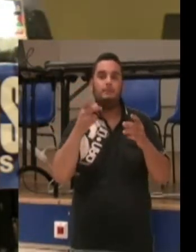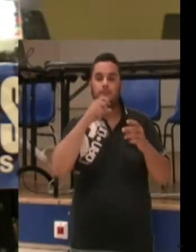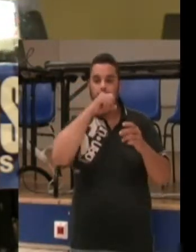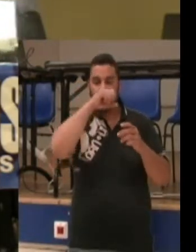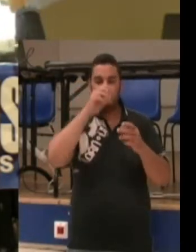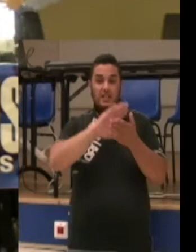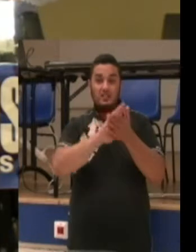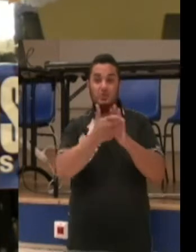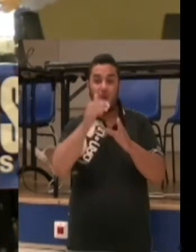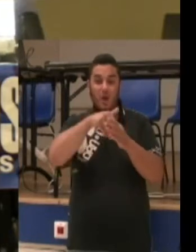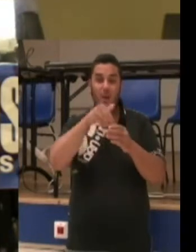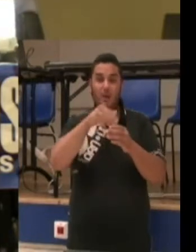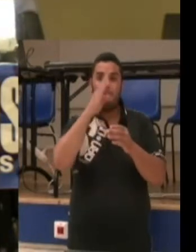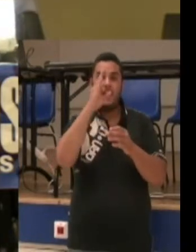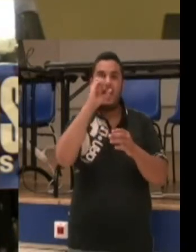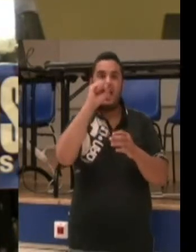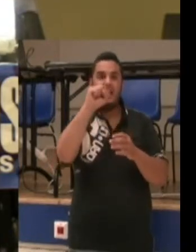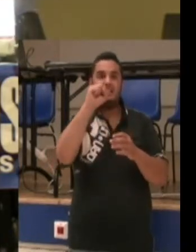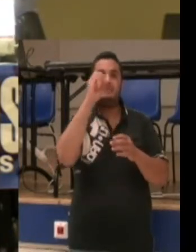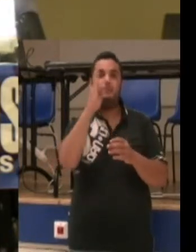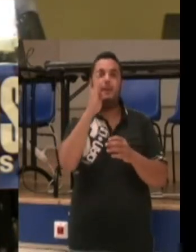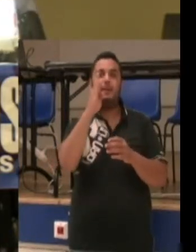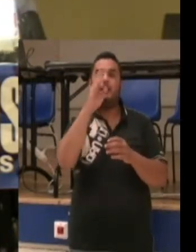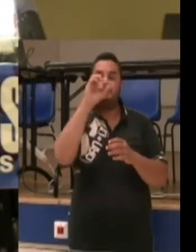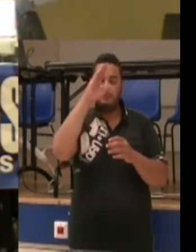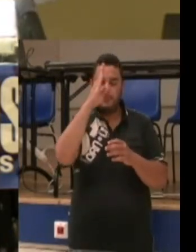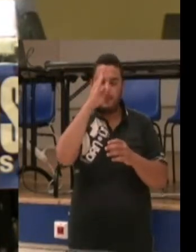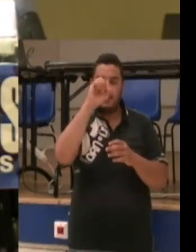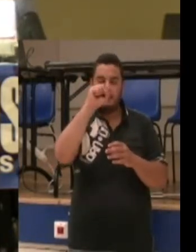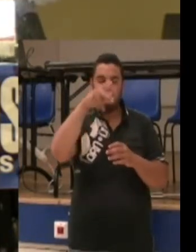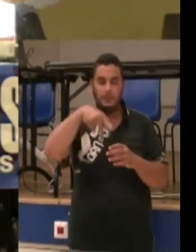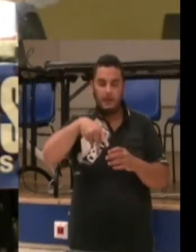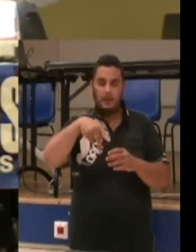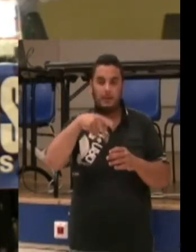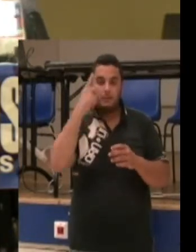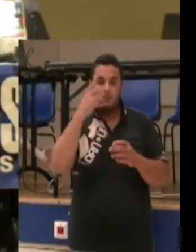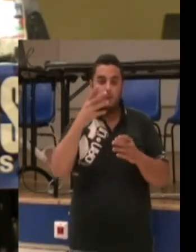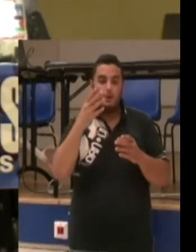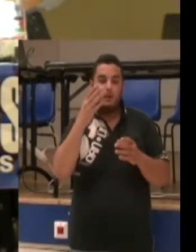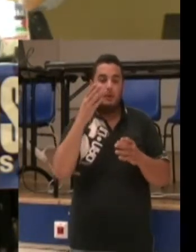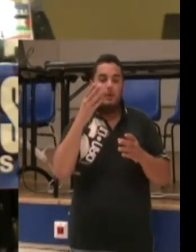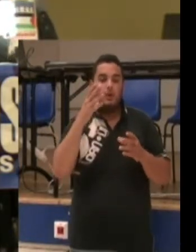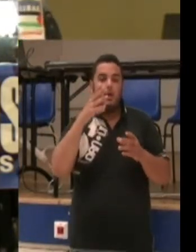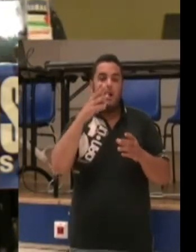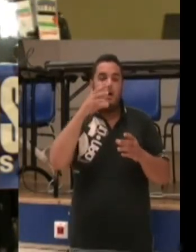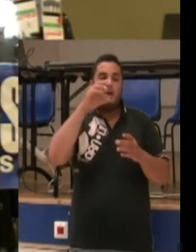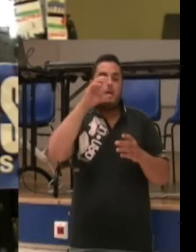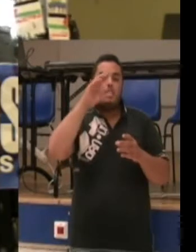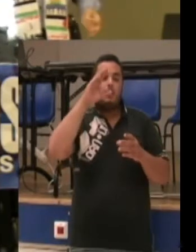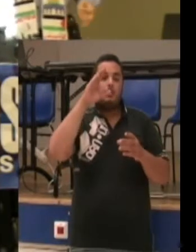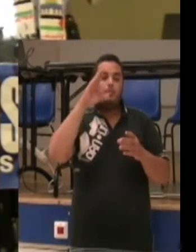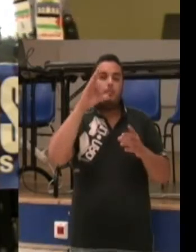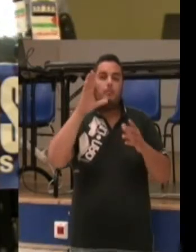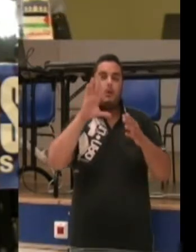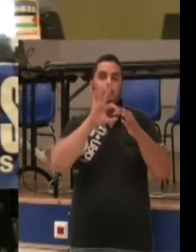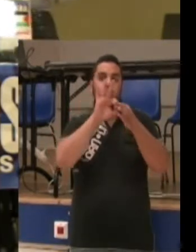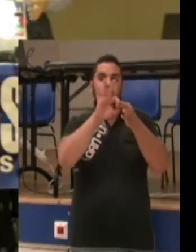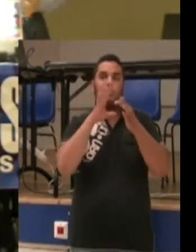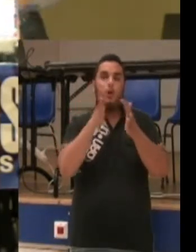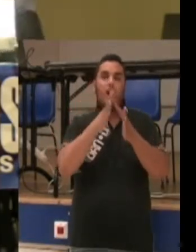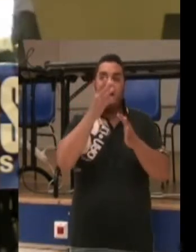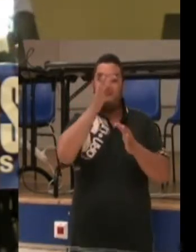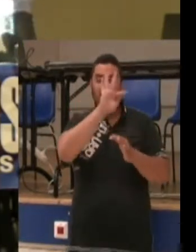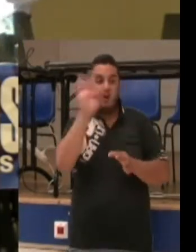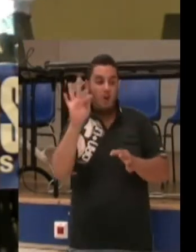que l'association CBSP, c'est le pont de solidarité populaire entre la France et la